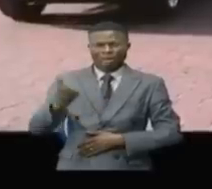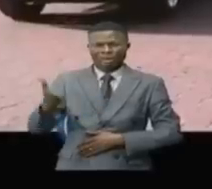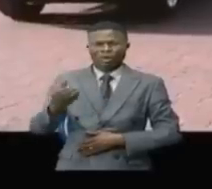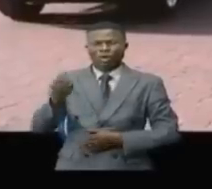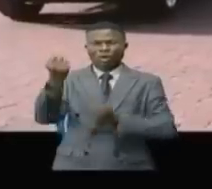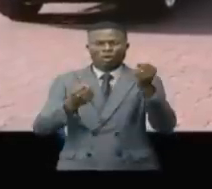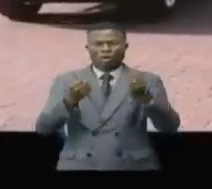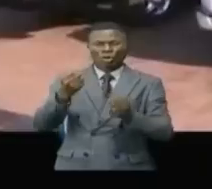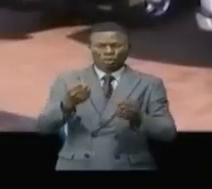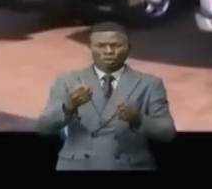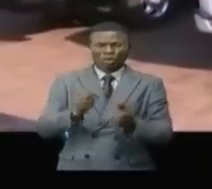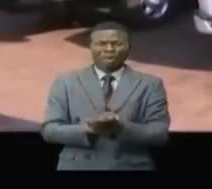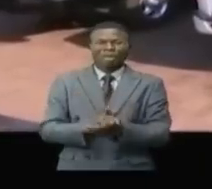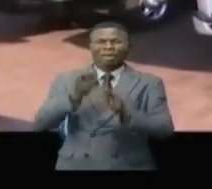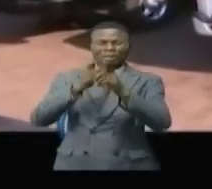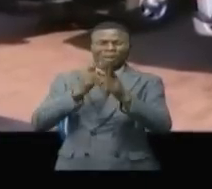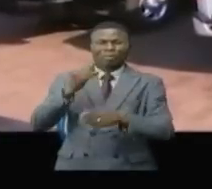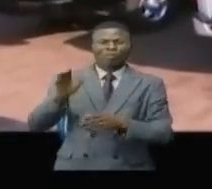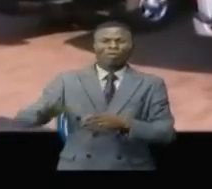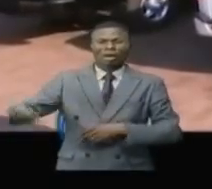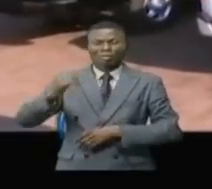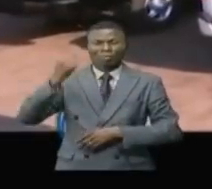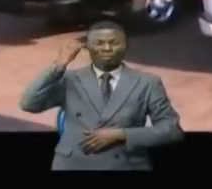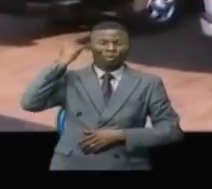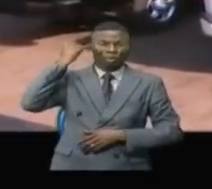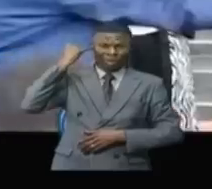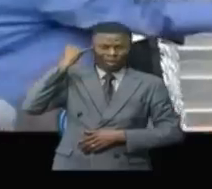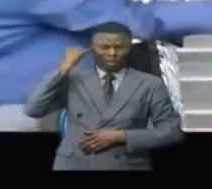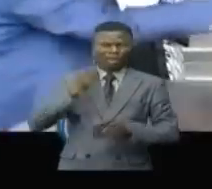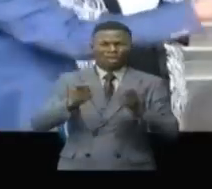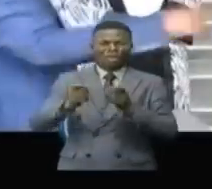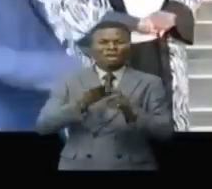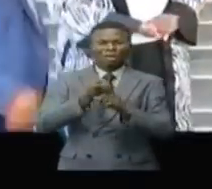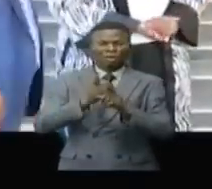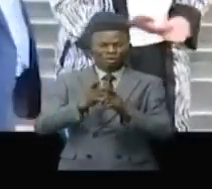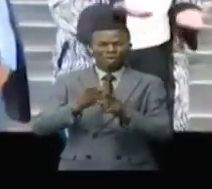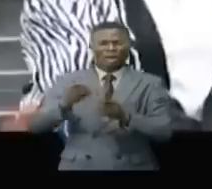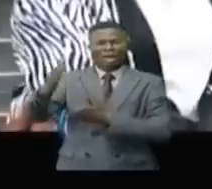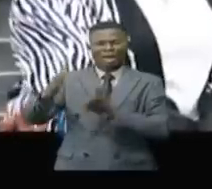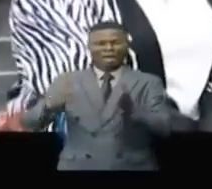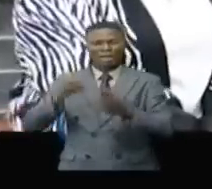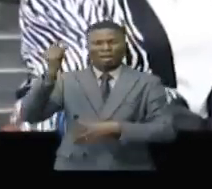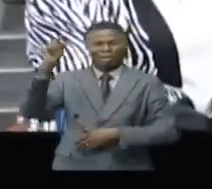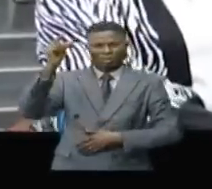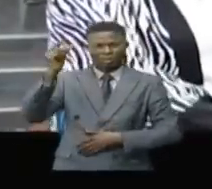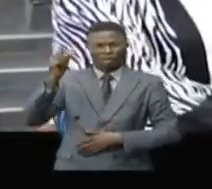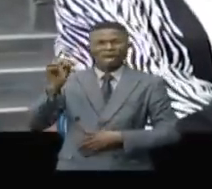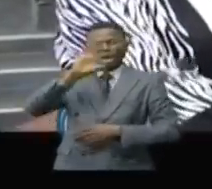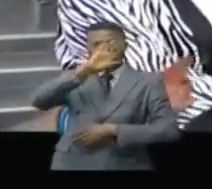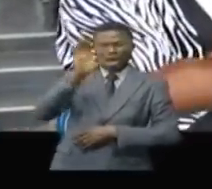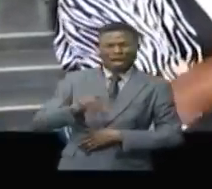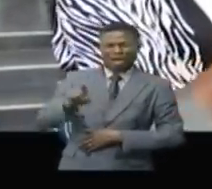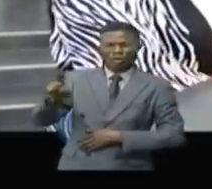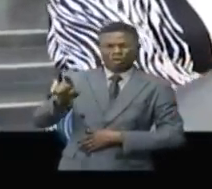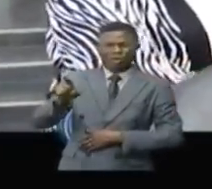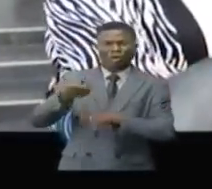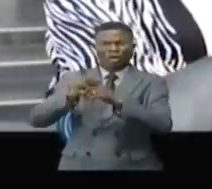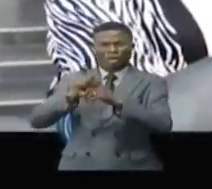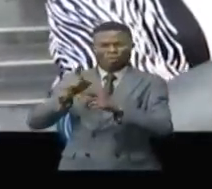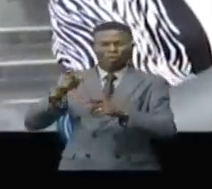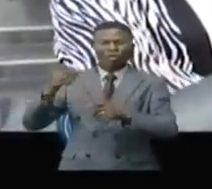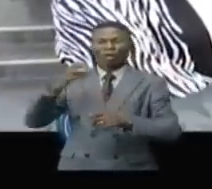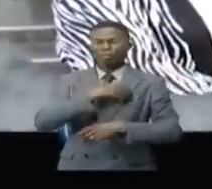de marque indienne Mahindra sont les fruits de la bonne gestion de la redevance minière dans la commune de Fungurume sous l'impulsion de la